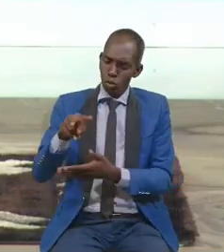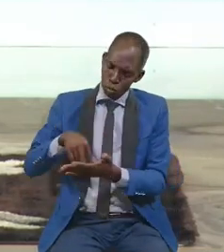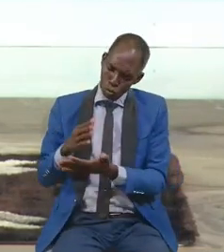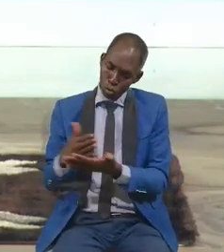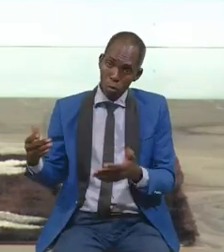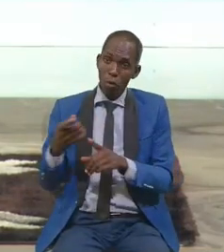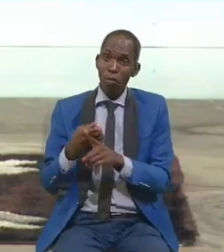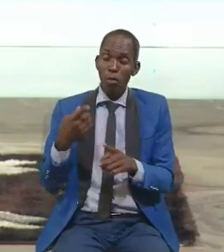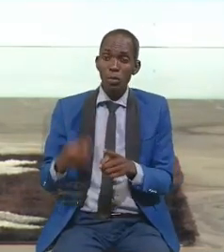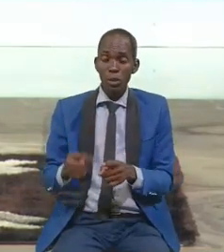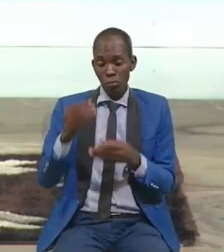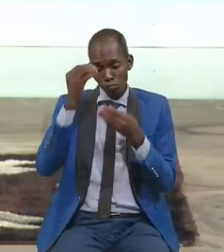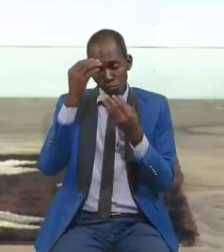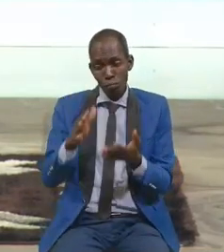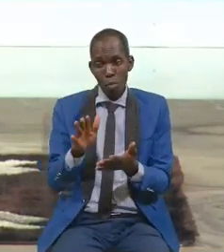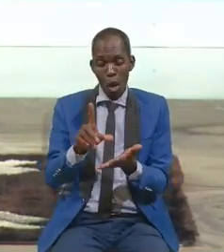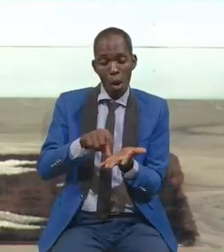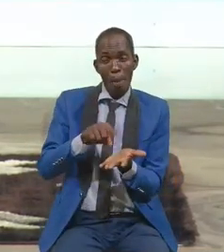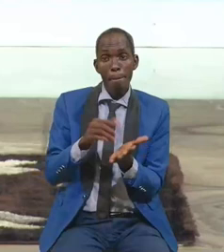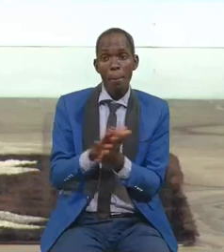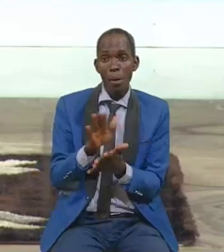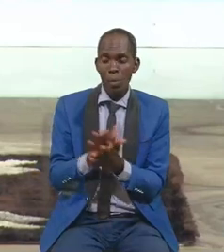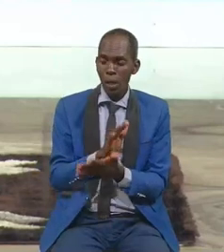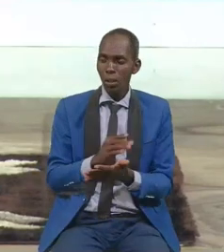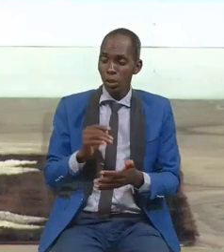journal, vous n'étiez pas là. Vous n'êtes pas là pour leur parler, vous jugez.